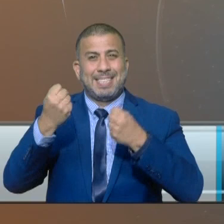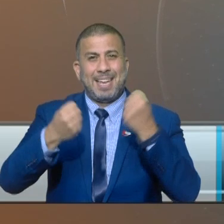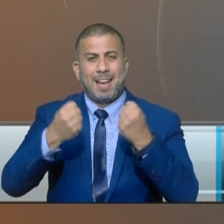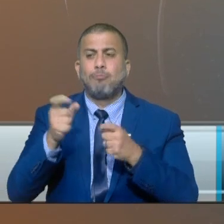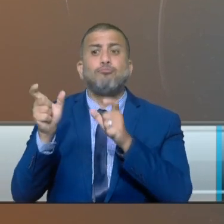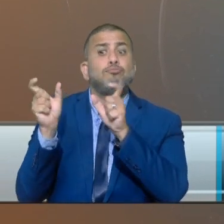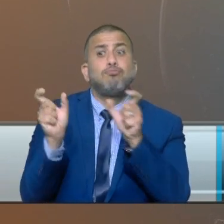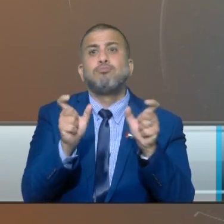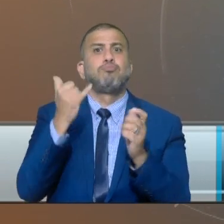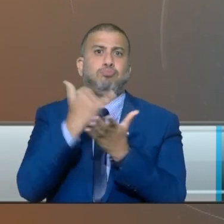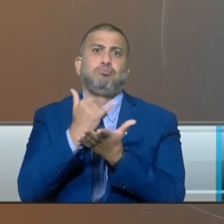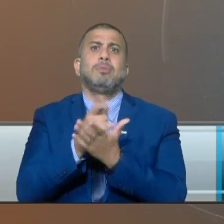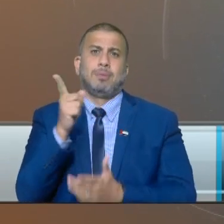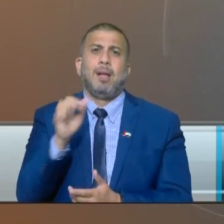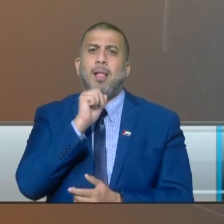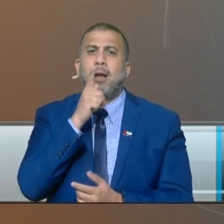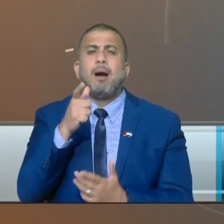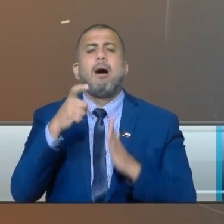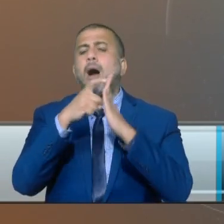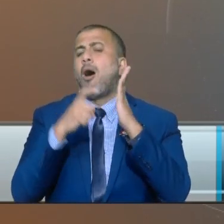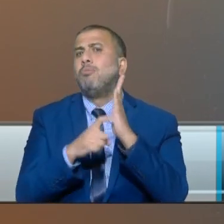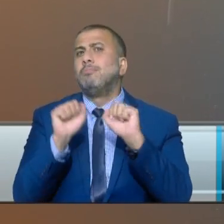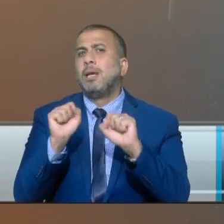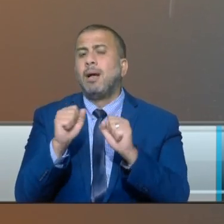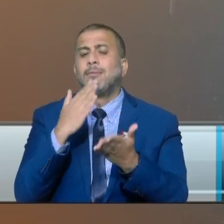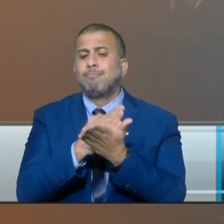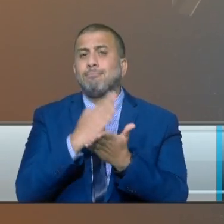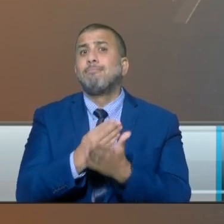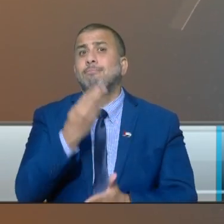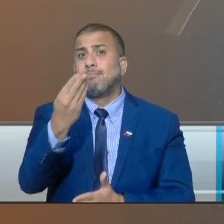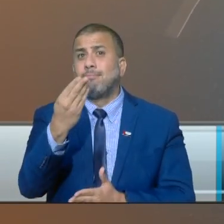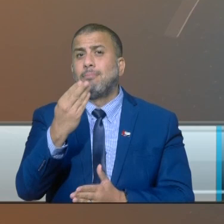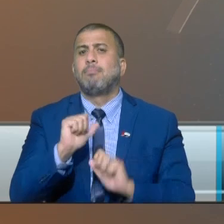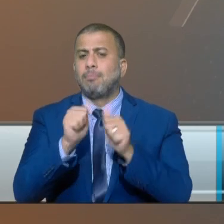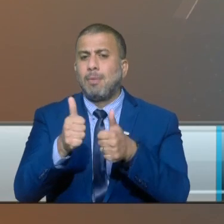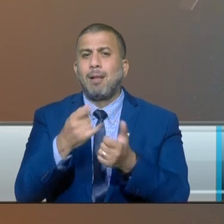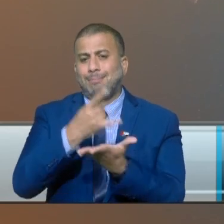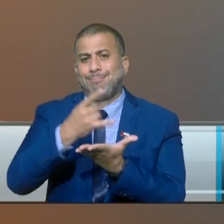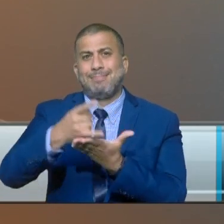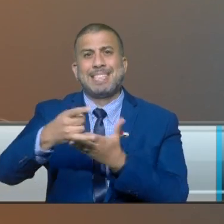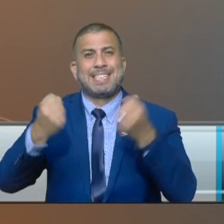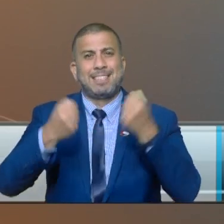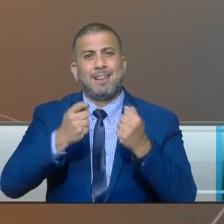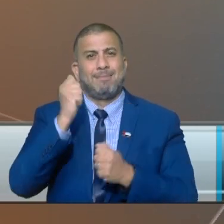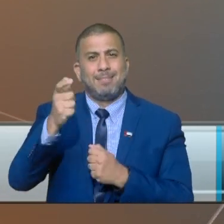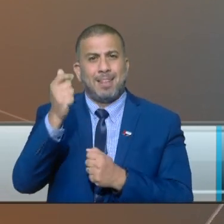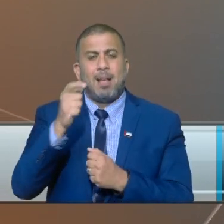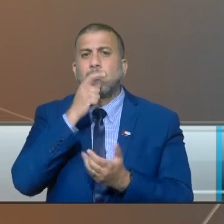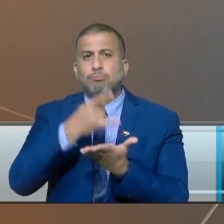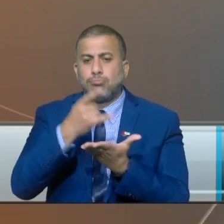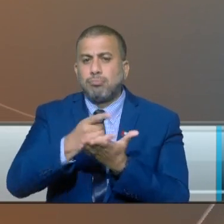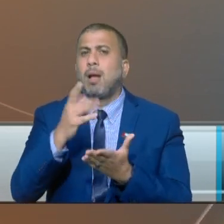وتطبيق التشريعات المنظمه لها كذلك التصريح للاشخاص بالاشتراك في المواقف العامه واستغلالها